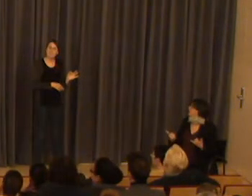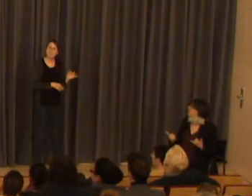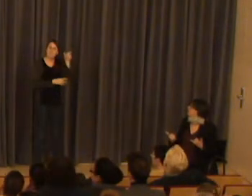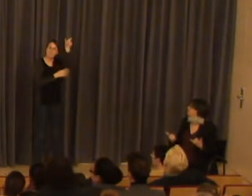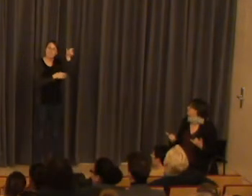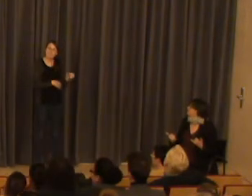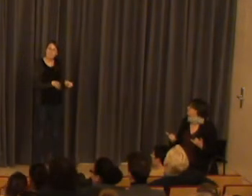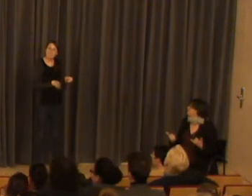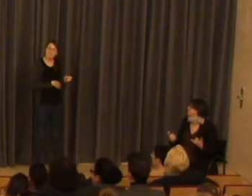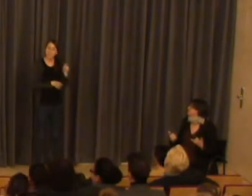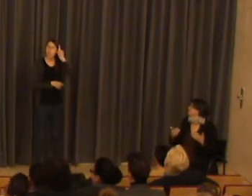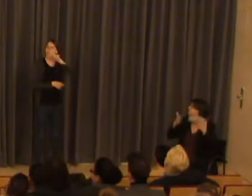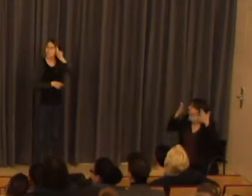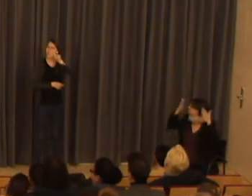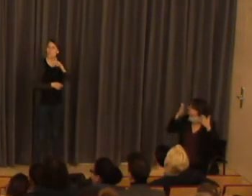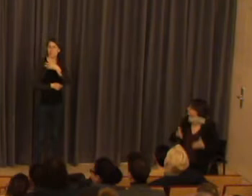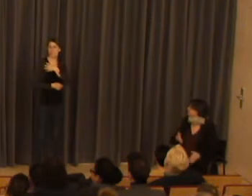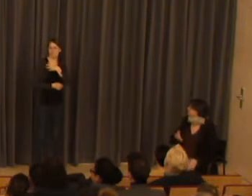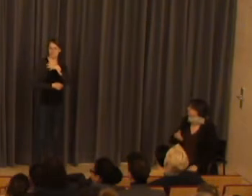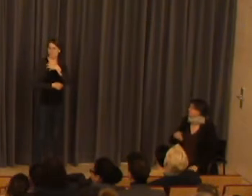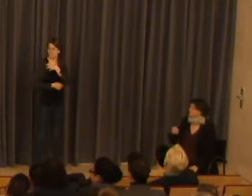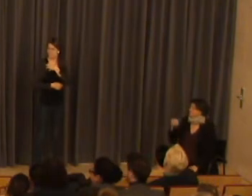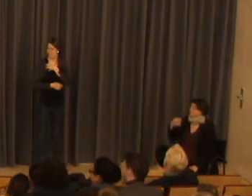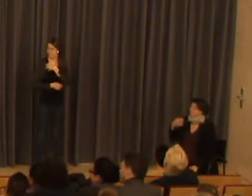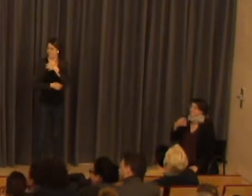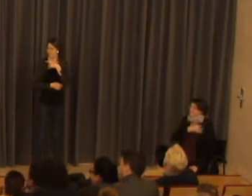al professor Santi Frigola, que conduirà l'acte.